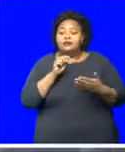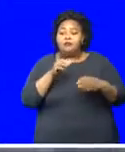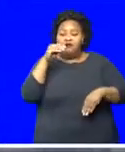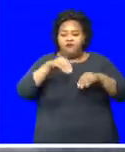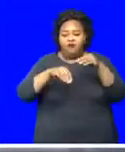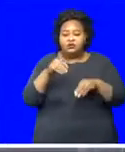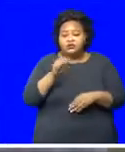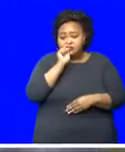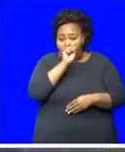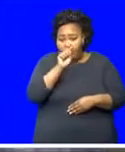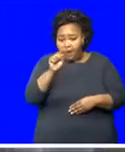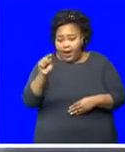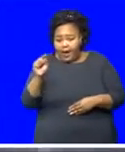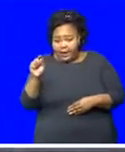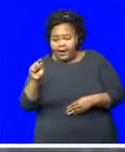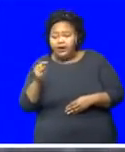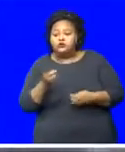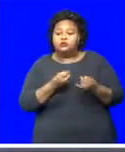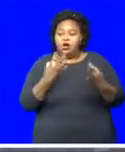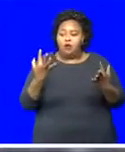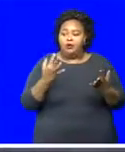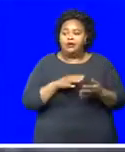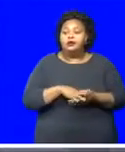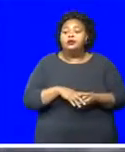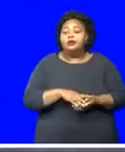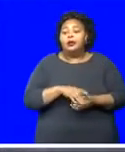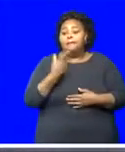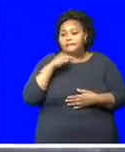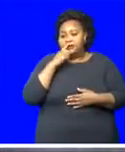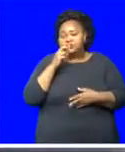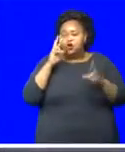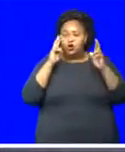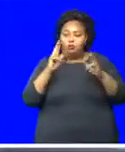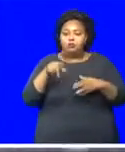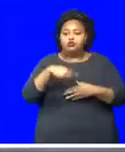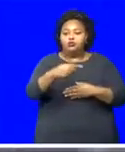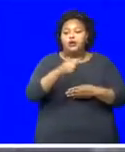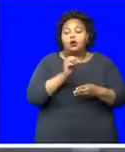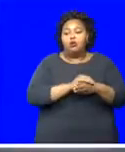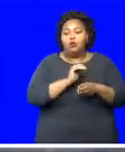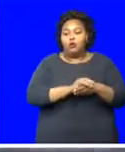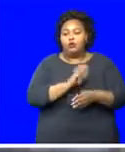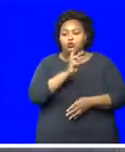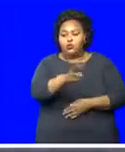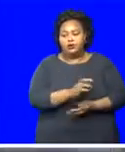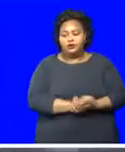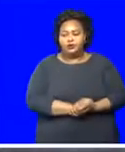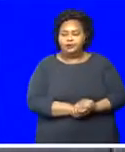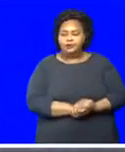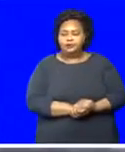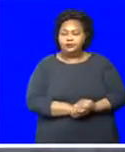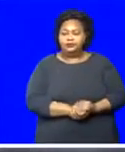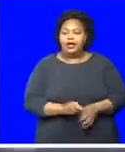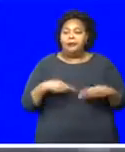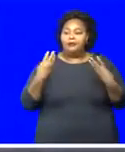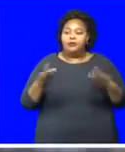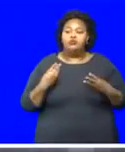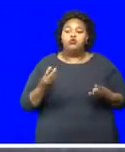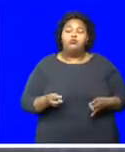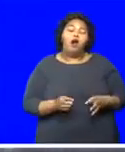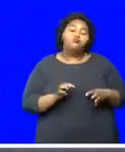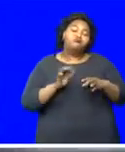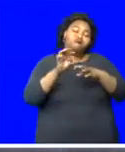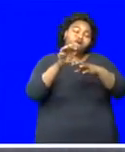nakhona. Otherwise vele no kutele sikusolako ne attendance ikhona, bafika abantu bafika baphuma bafika